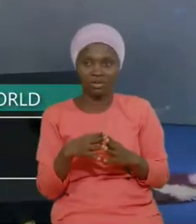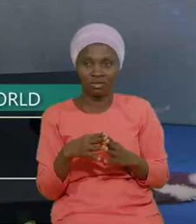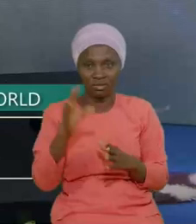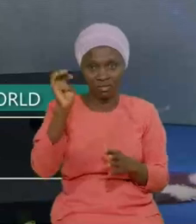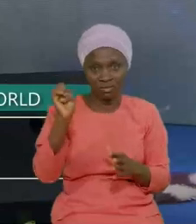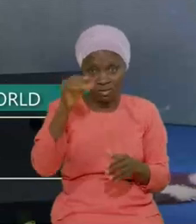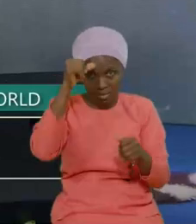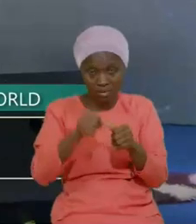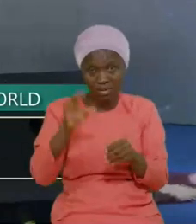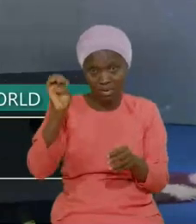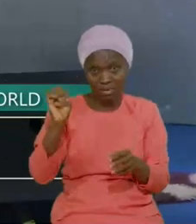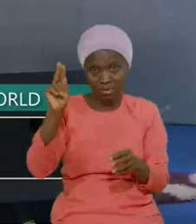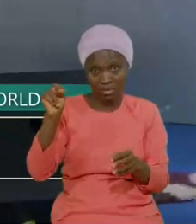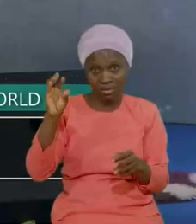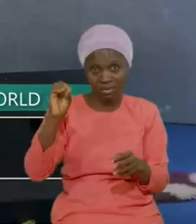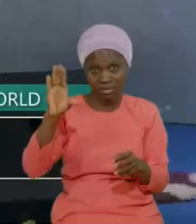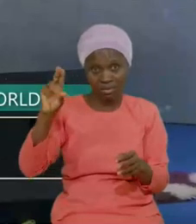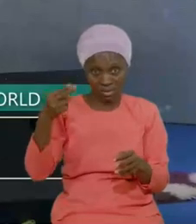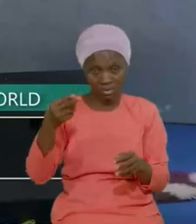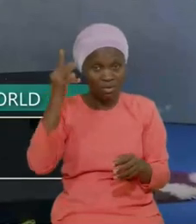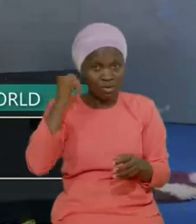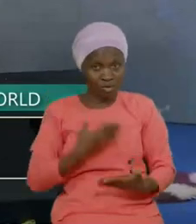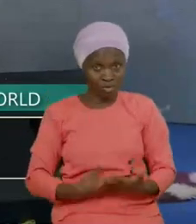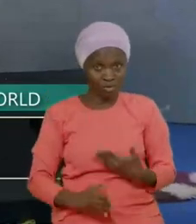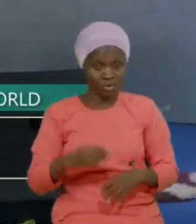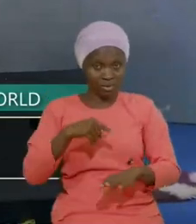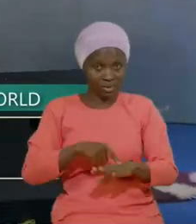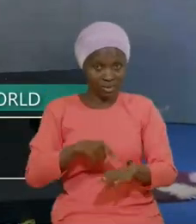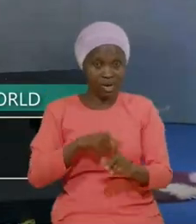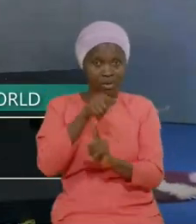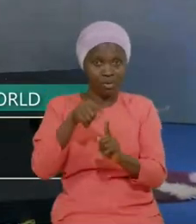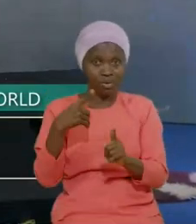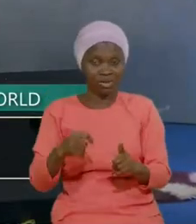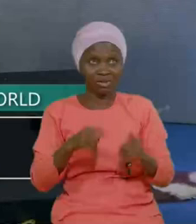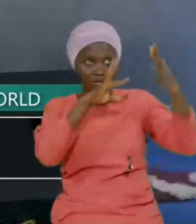rappelez-vous d'Enoch. At the time when the flood was near.